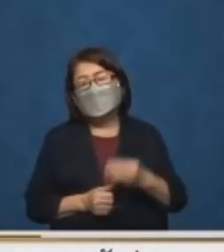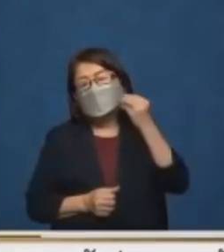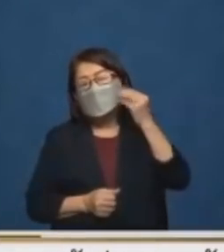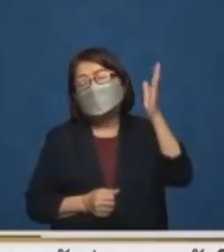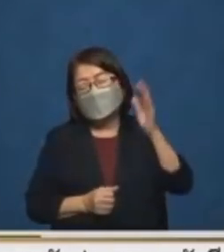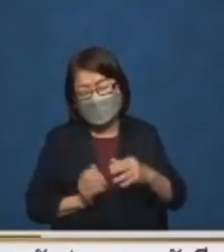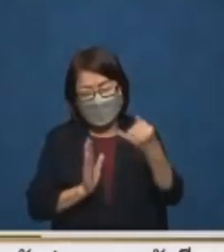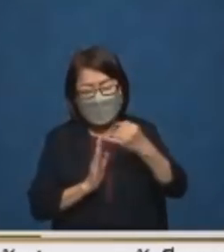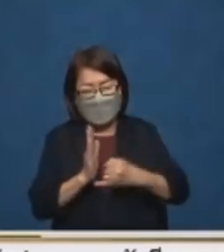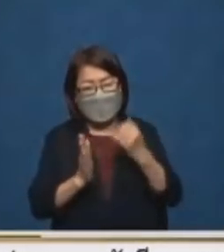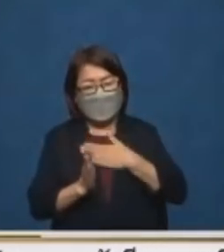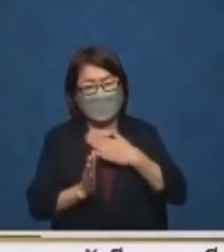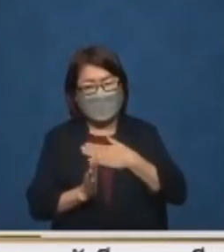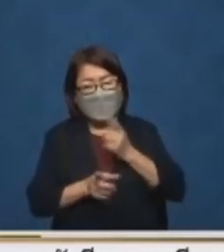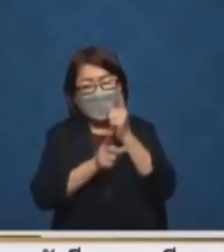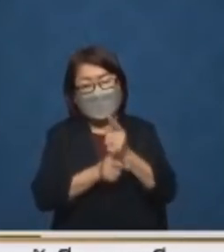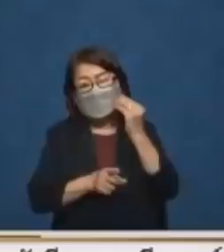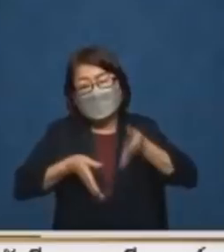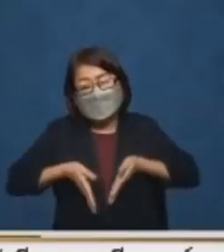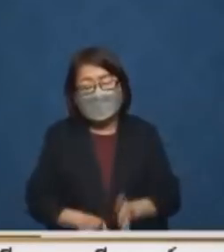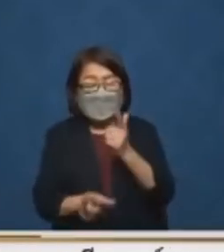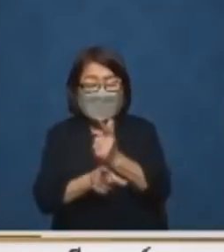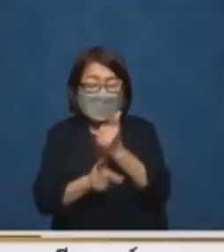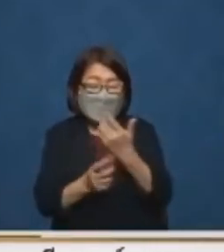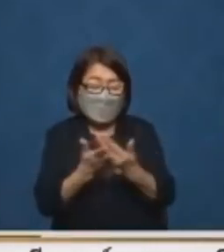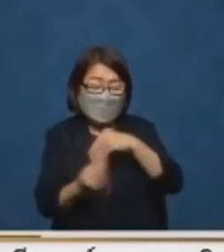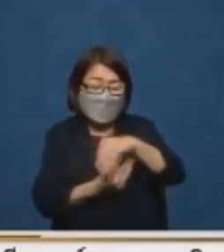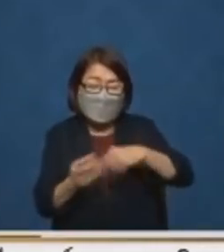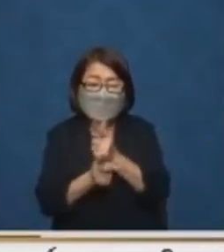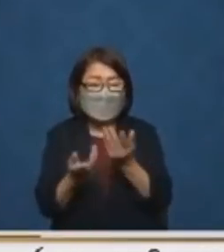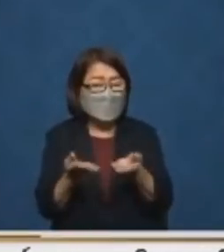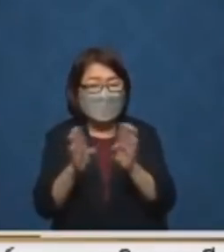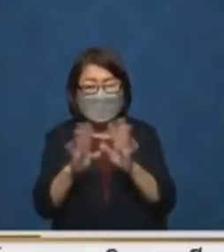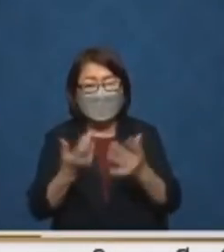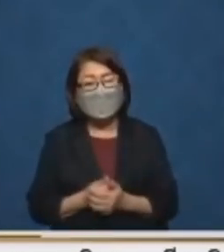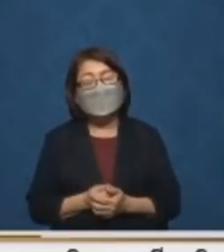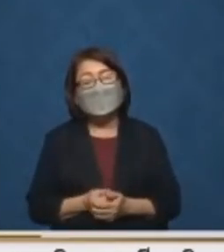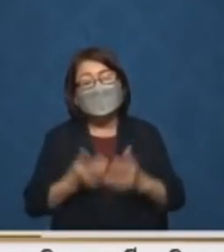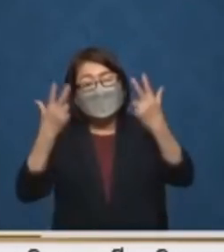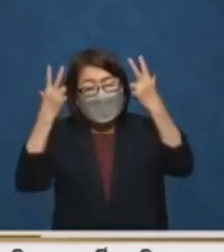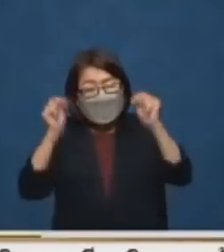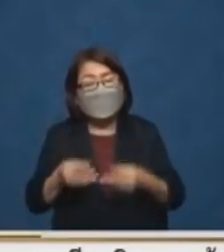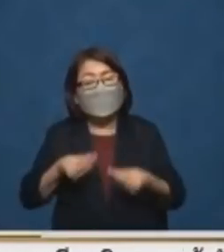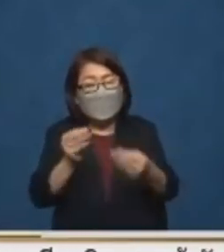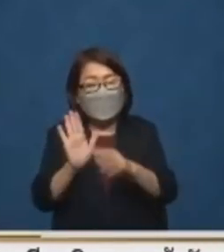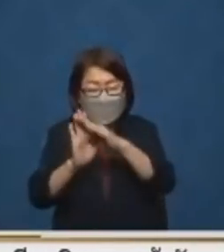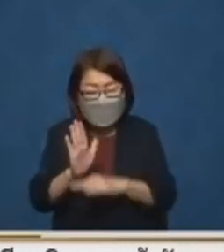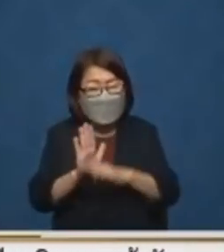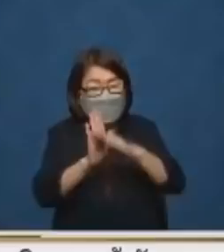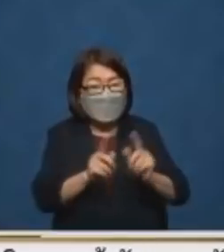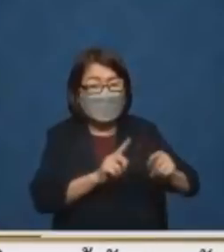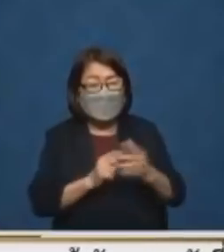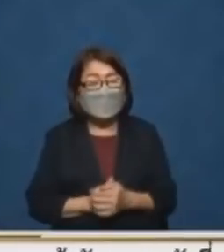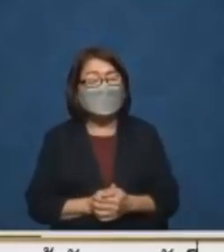เกิด ไม่มีลายได้จุเจอข้บหัวข้อกำหนดต่ๆ ที่ท่นายก ให้มาหลายครั้งไม่สามารถหดโลระ